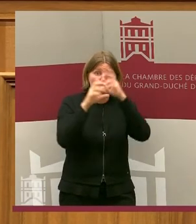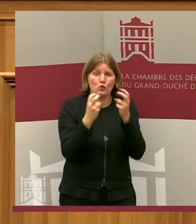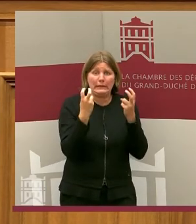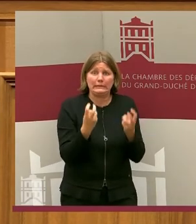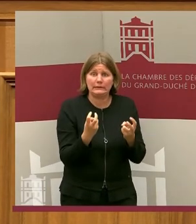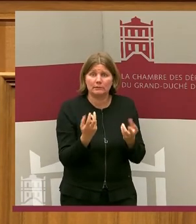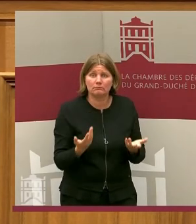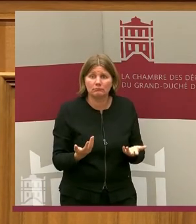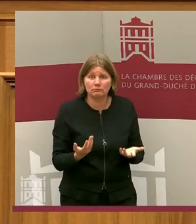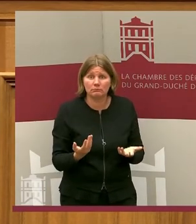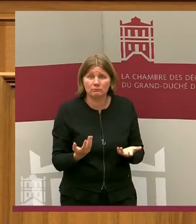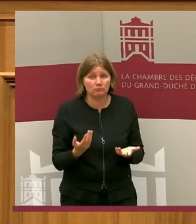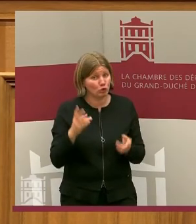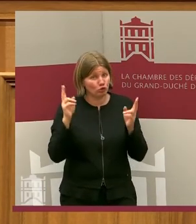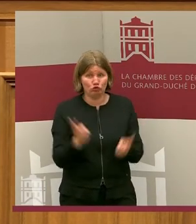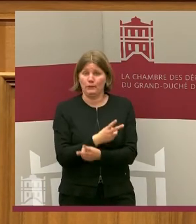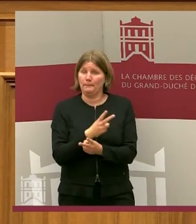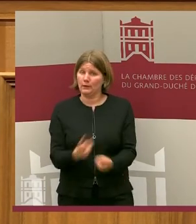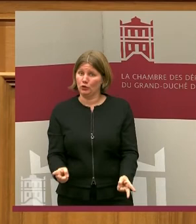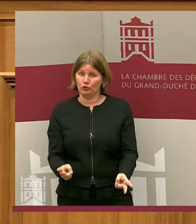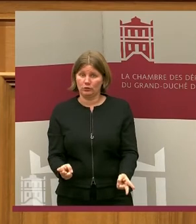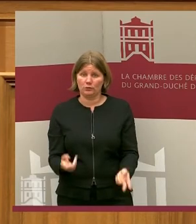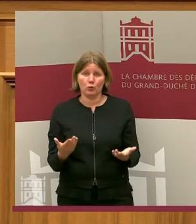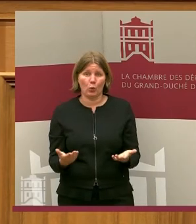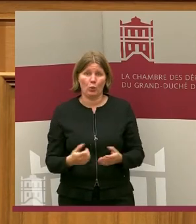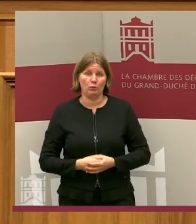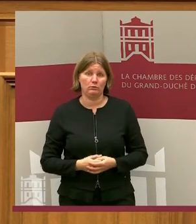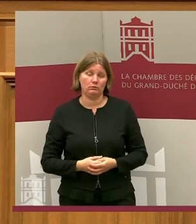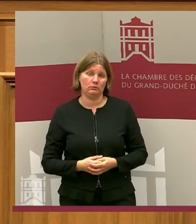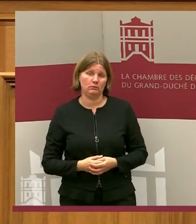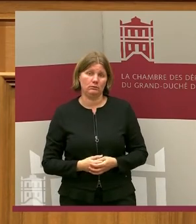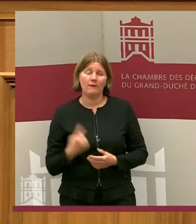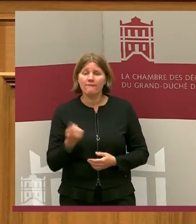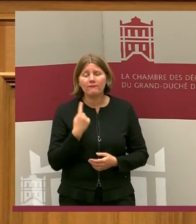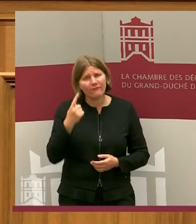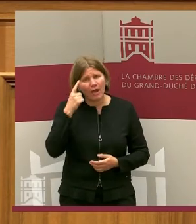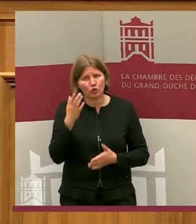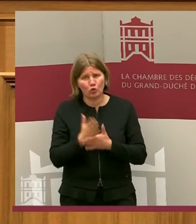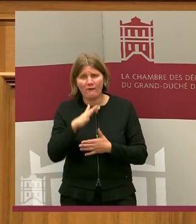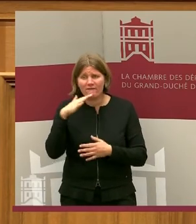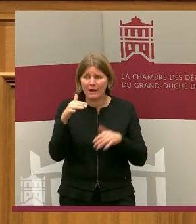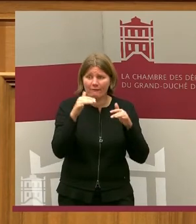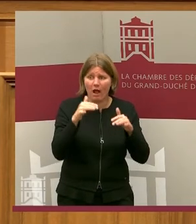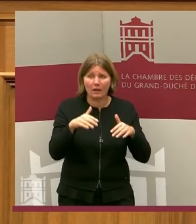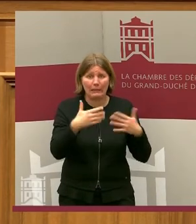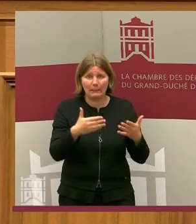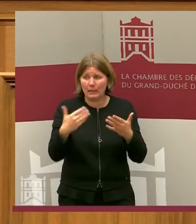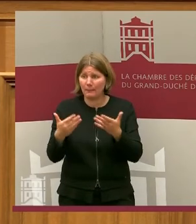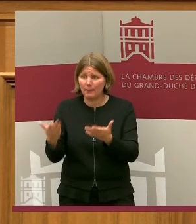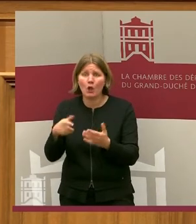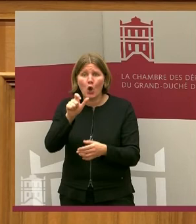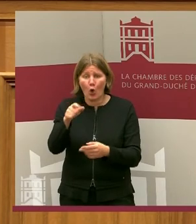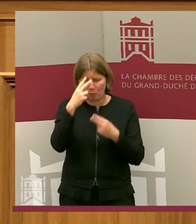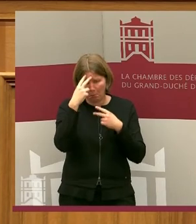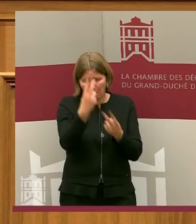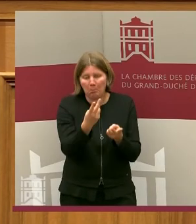gehen. Das stimmt aber nicht. Wir Piraten wissen mittlerweile von vielen Fällen, wo die Leute allein gelöst